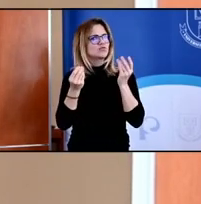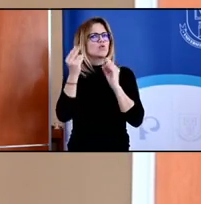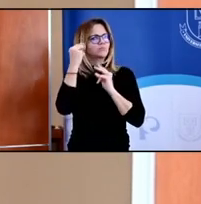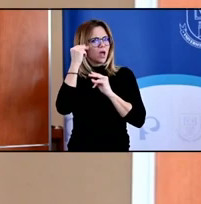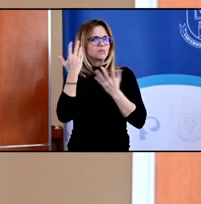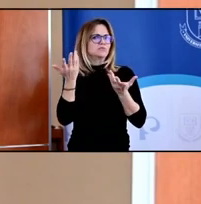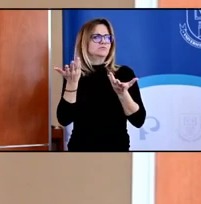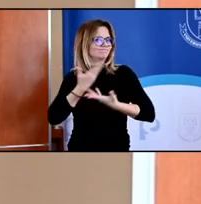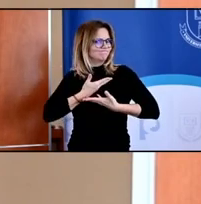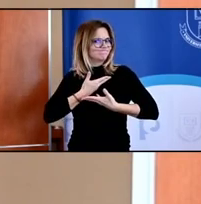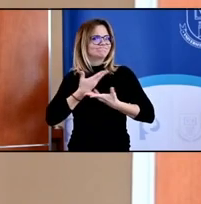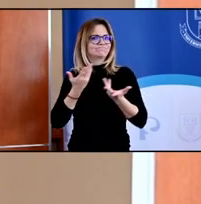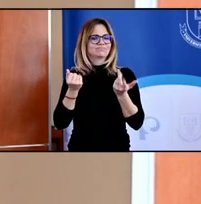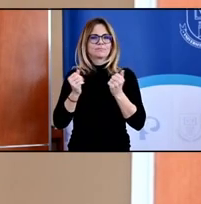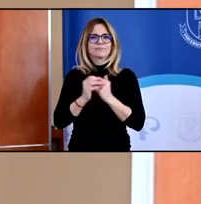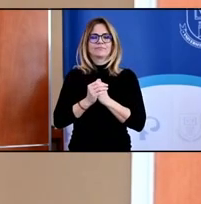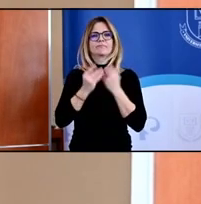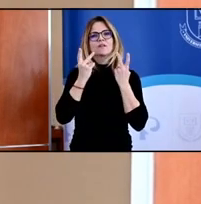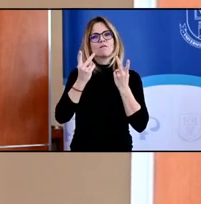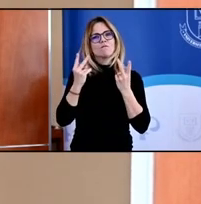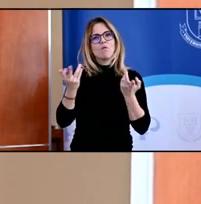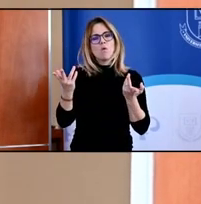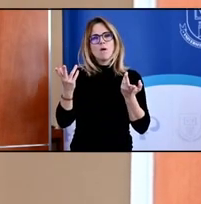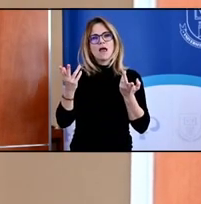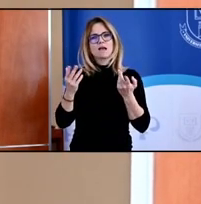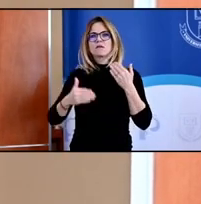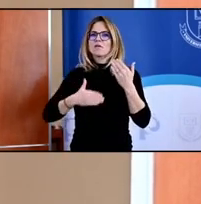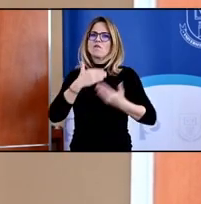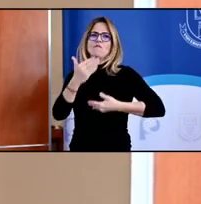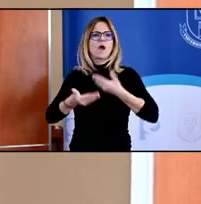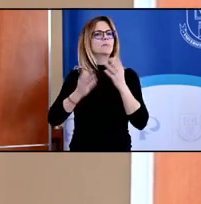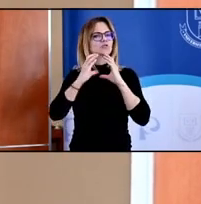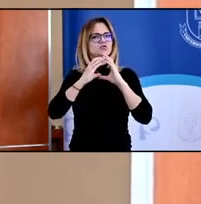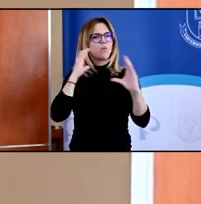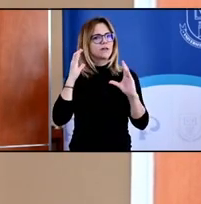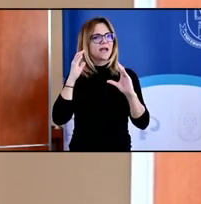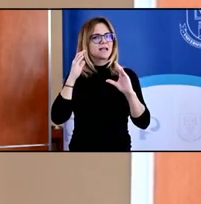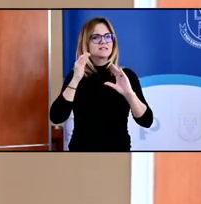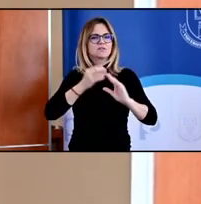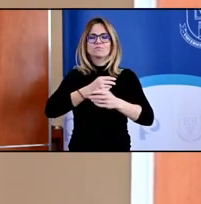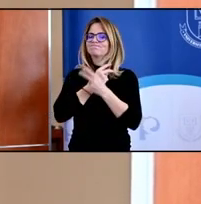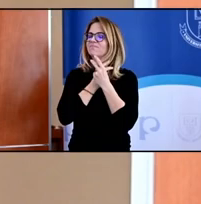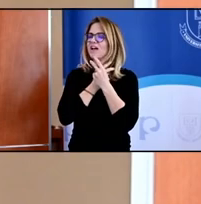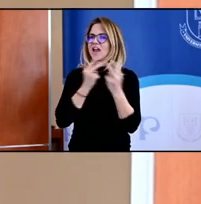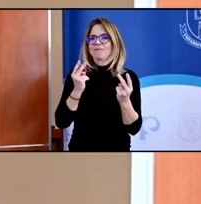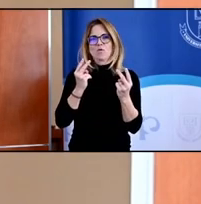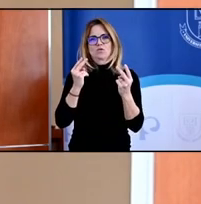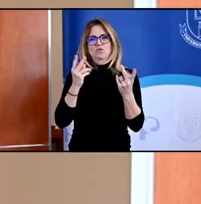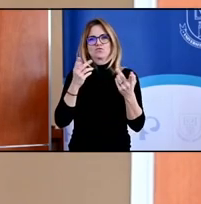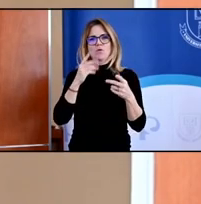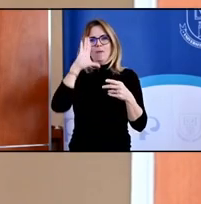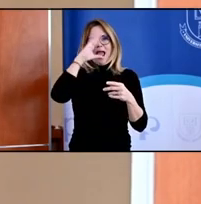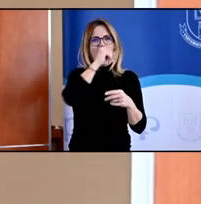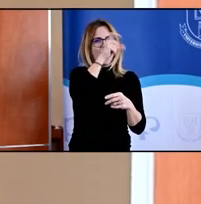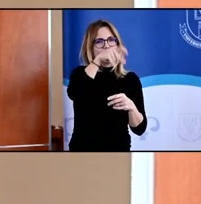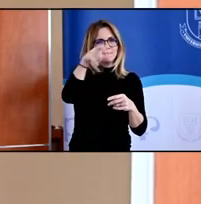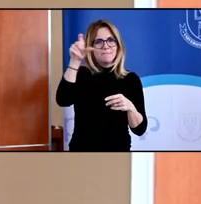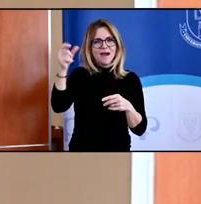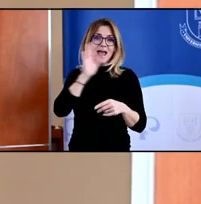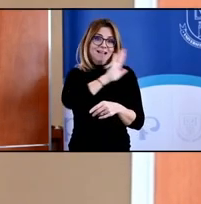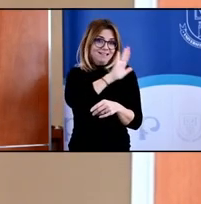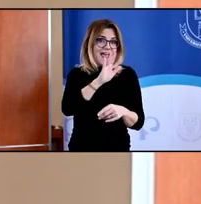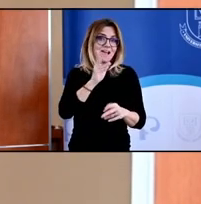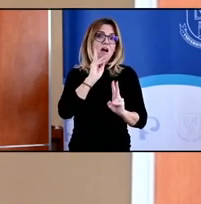tanultunk főleg azt hogy folyamatos kommunikáció szükséges azokkal az emberekkel akiknek programot